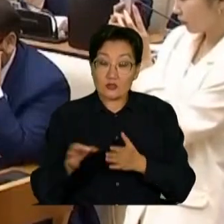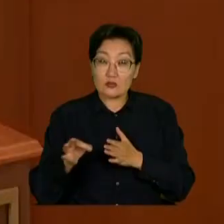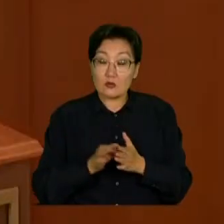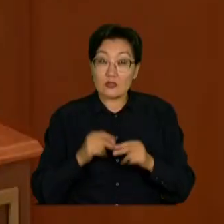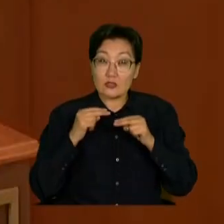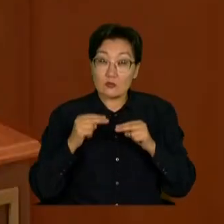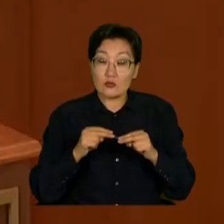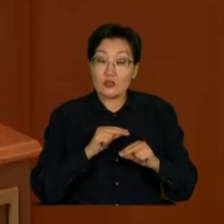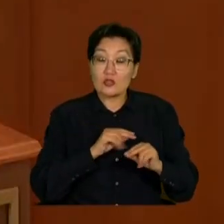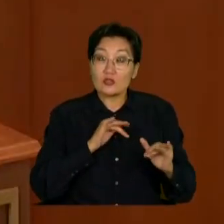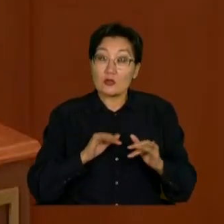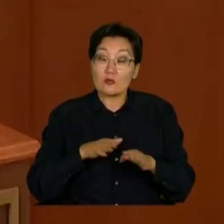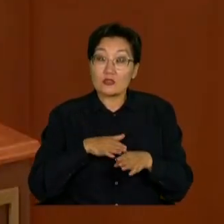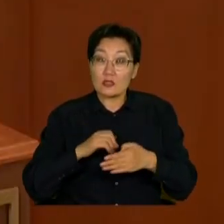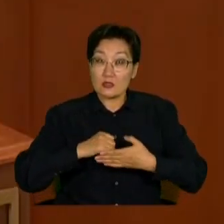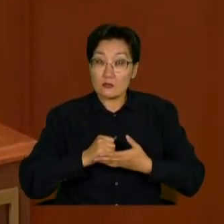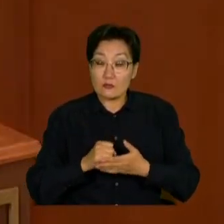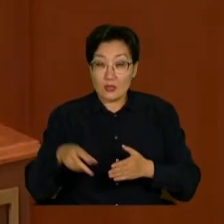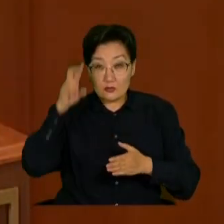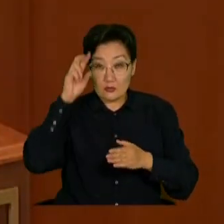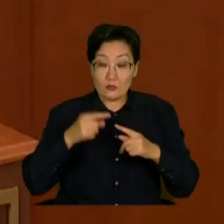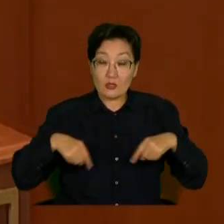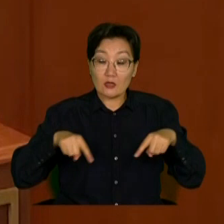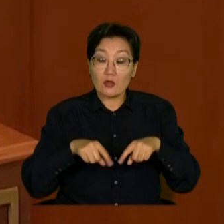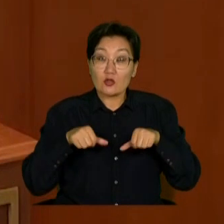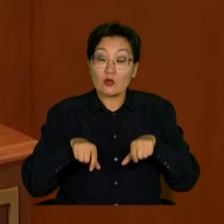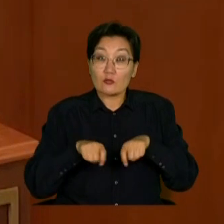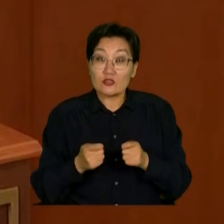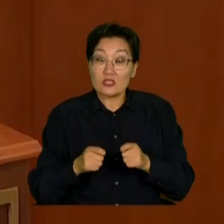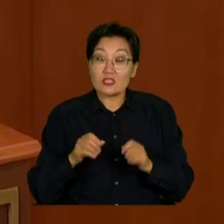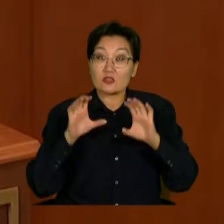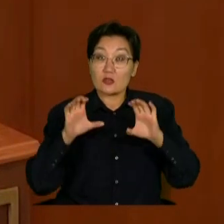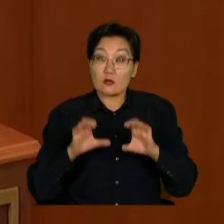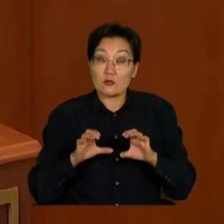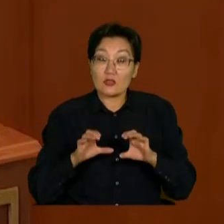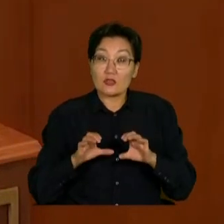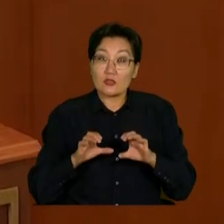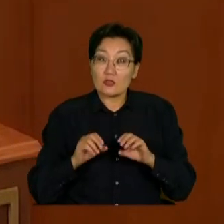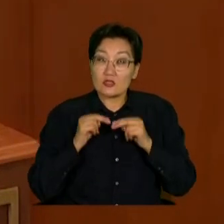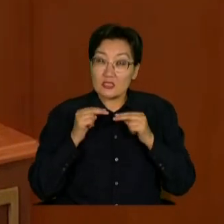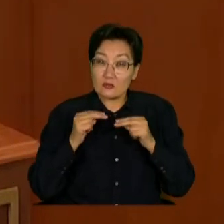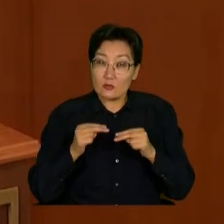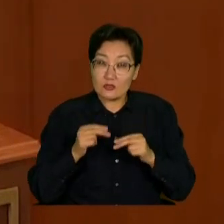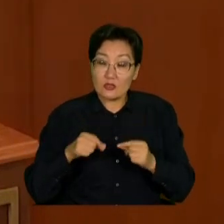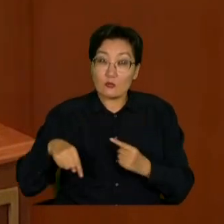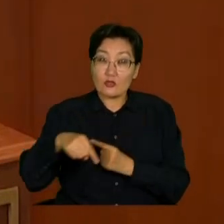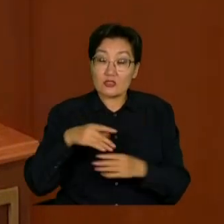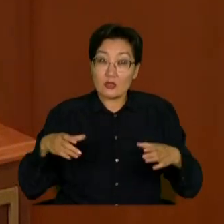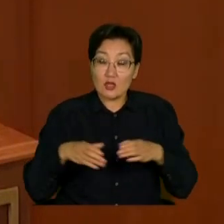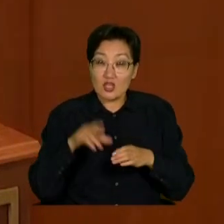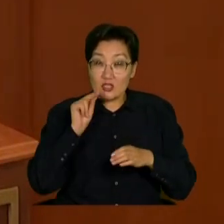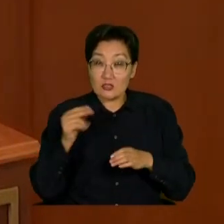қою шараларын қабылдау мемлекеттік органдарға құқық бұзушыларға заң жүзінде ден қоюға және бизнес субъектісінің